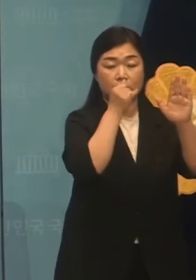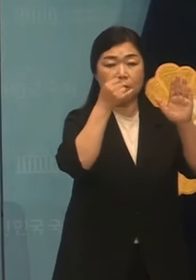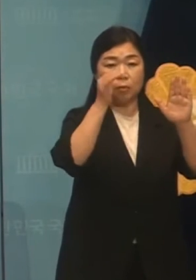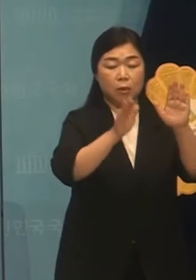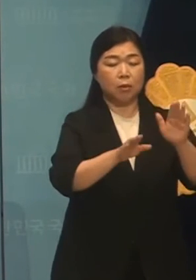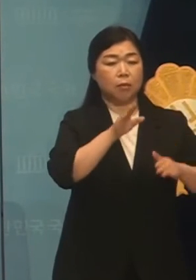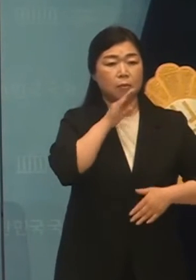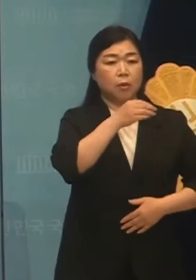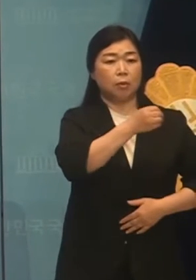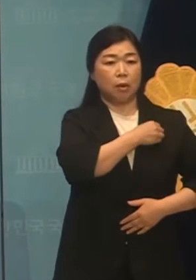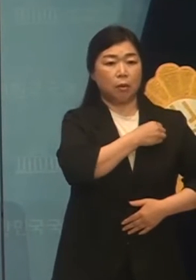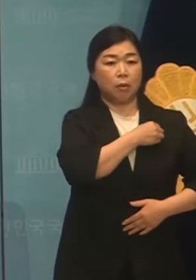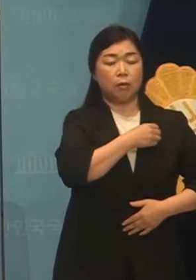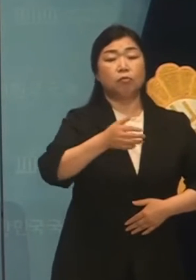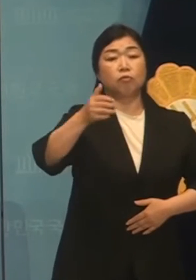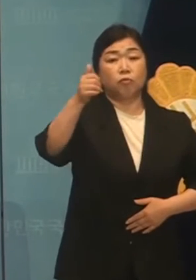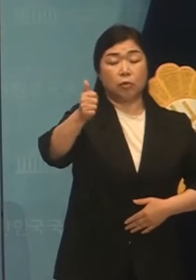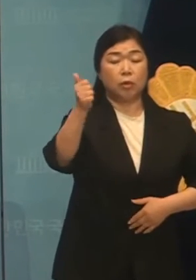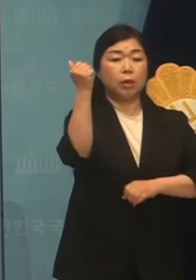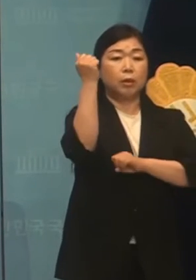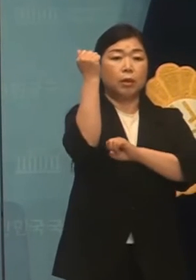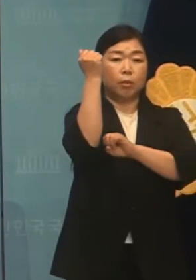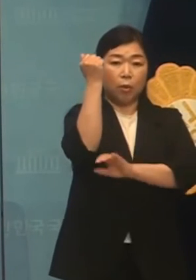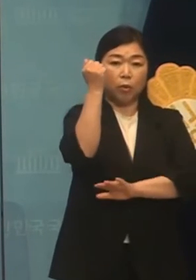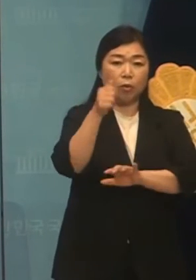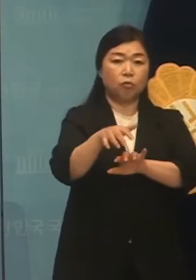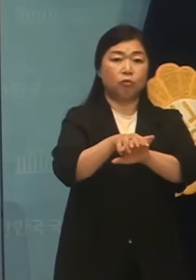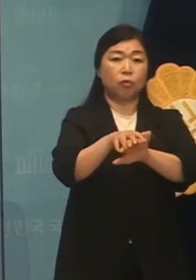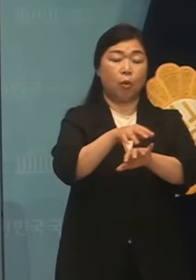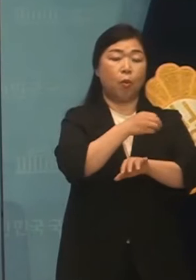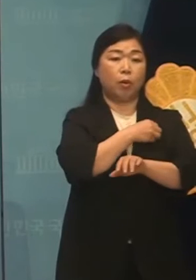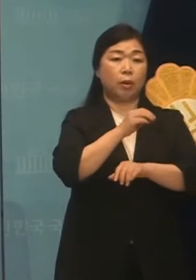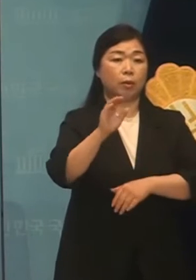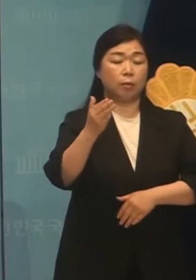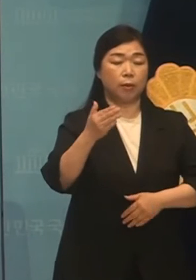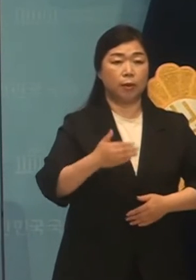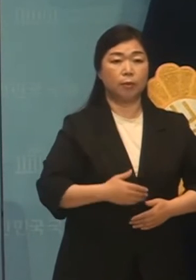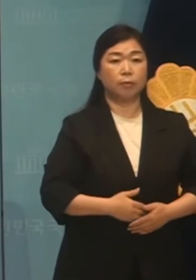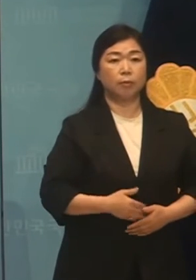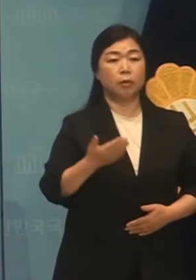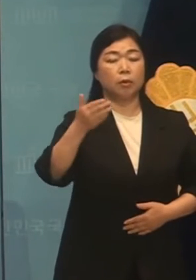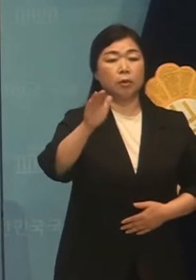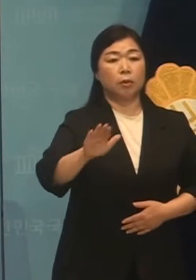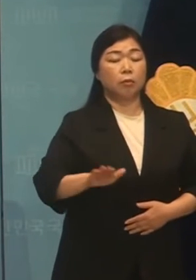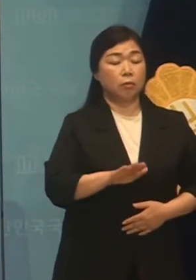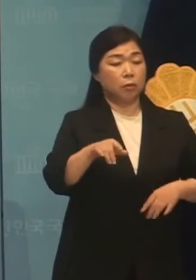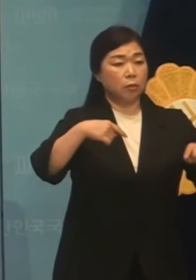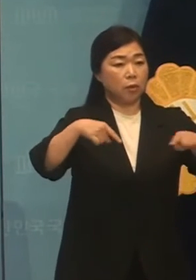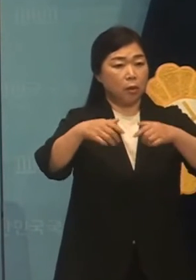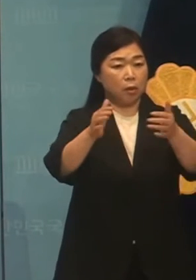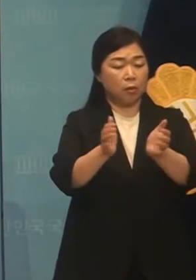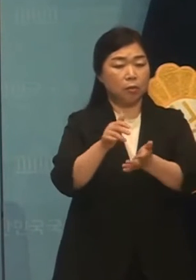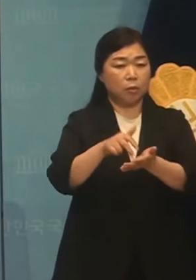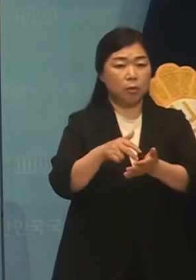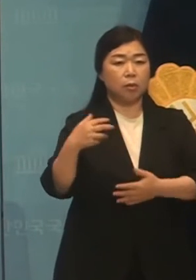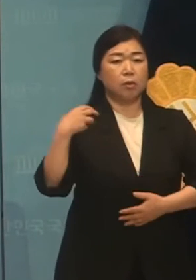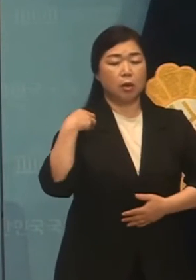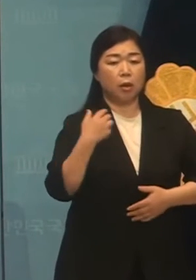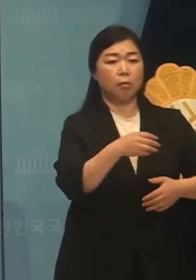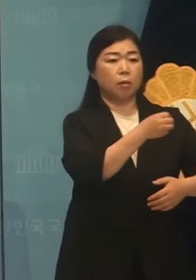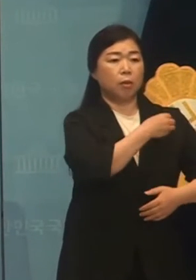사실 당원은 당의 주인이자 당의 근본적인 구성원에 해당합니다. 그런데 우리 당은